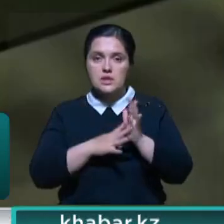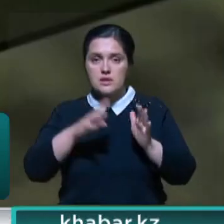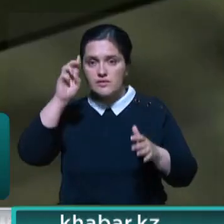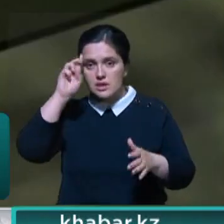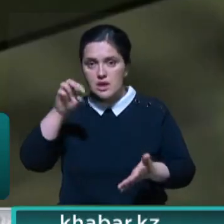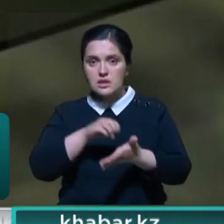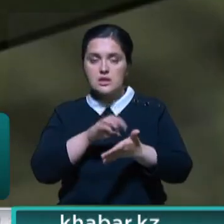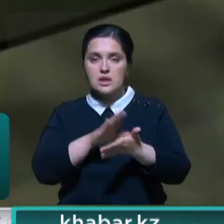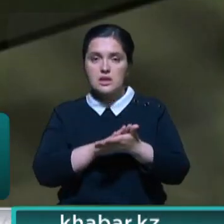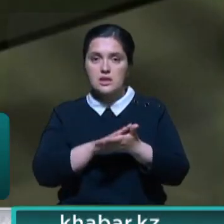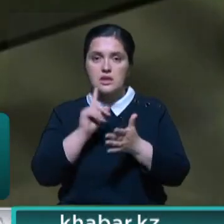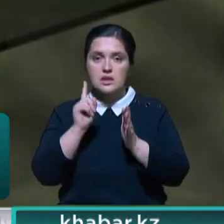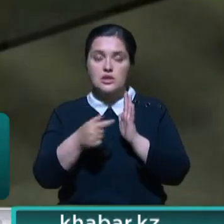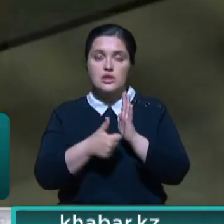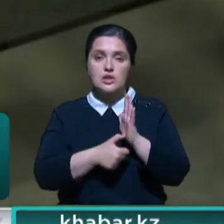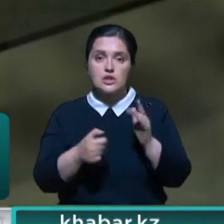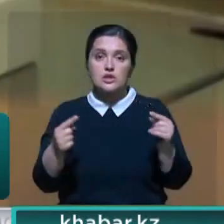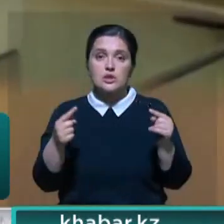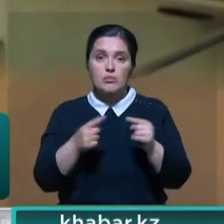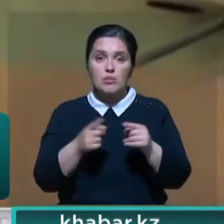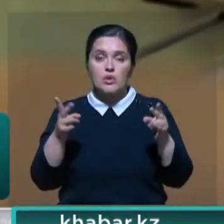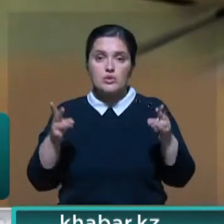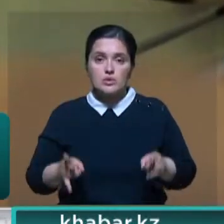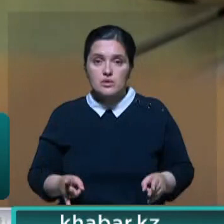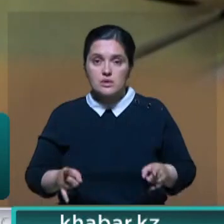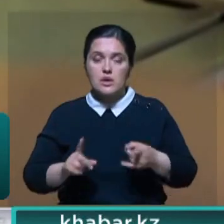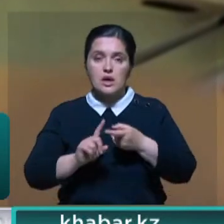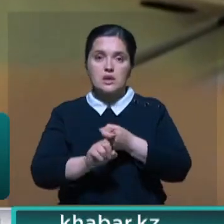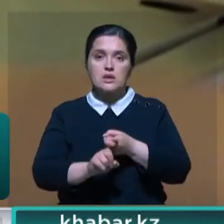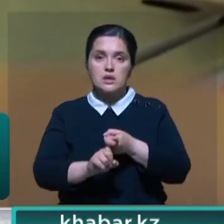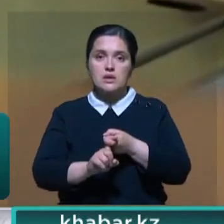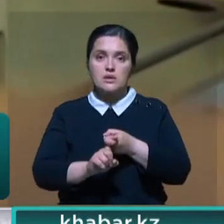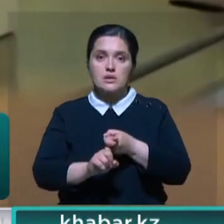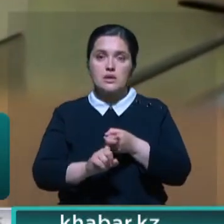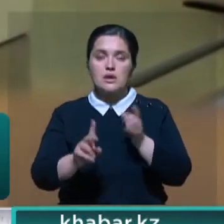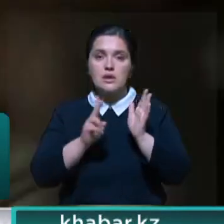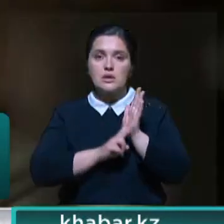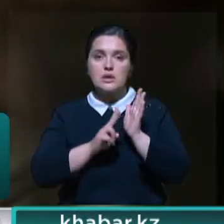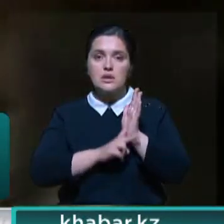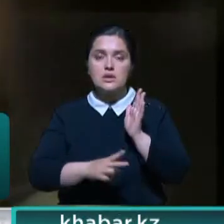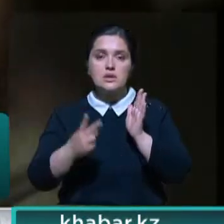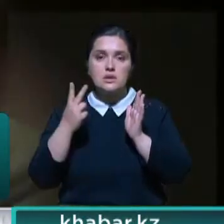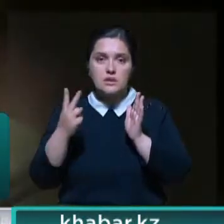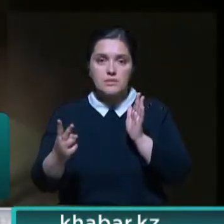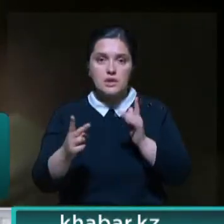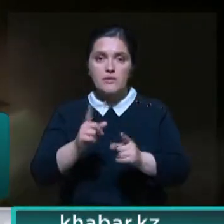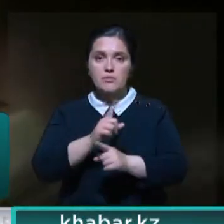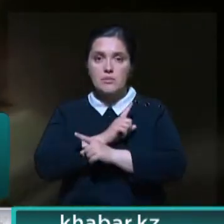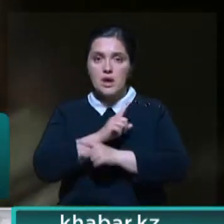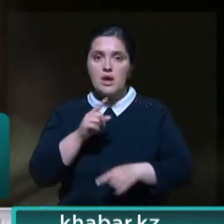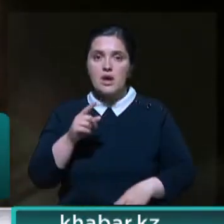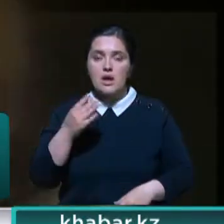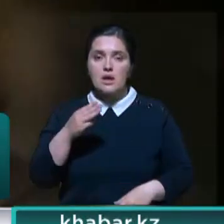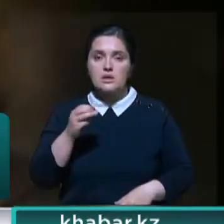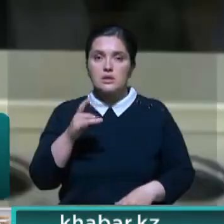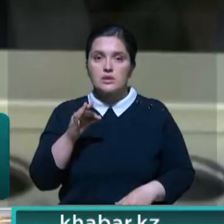на 39 стран. Зарегистрировано 1600 подтвержденных случаев инфицирования и 72 смерти.